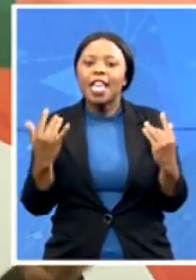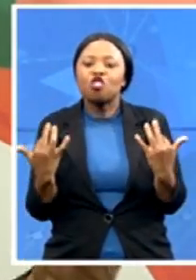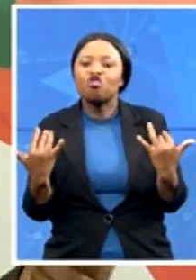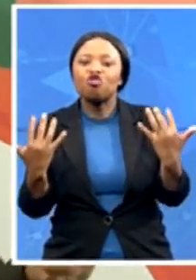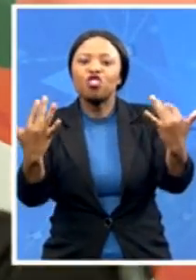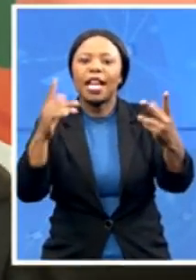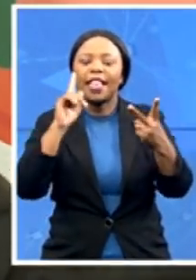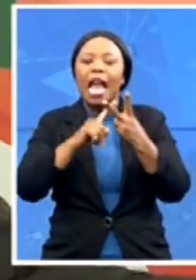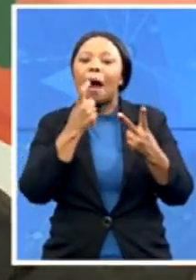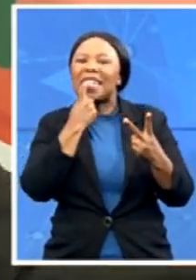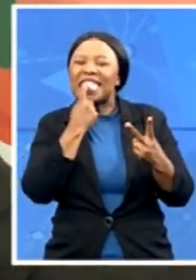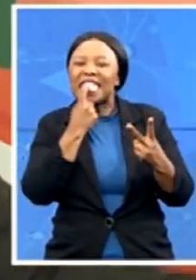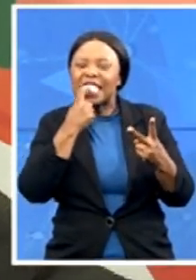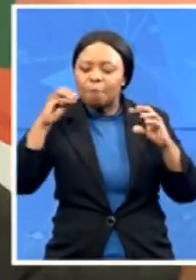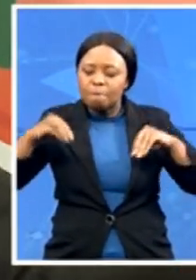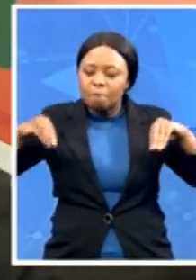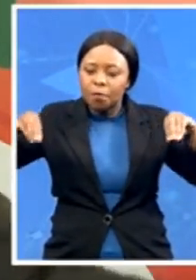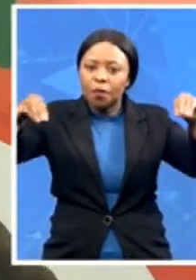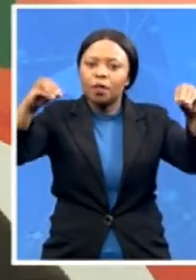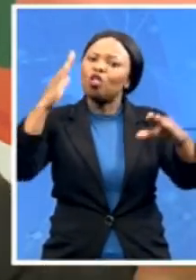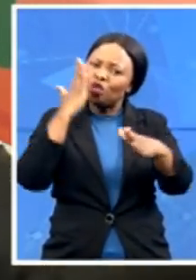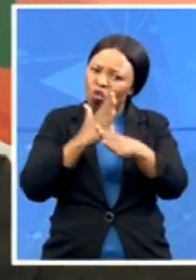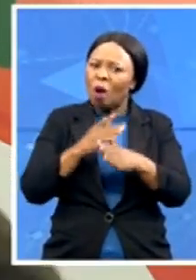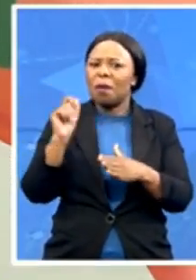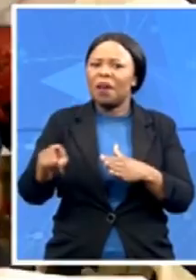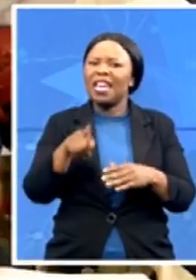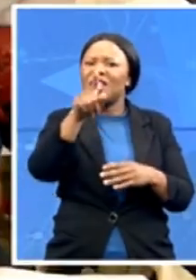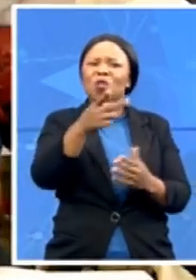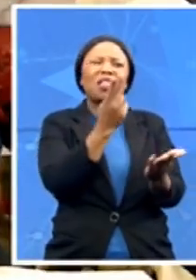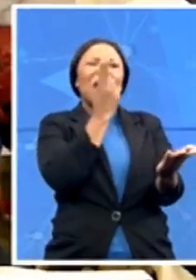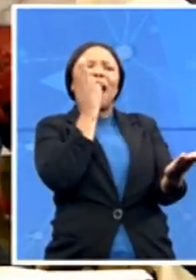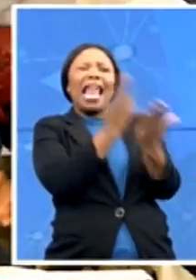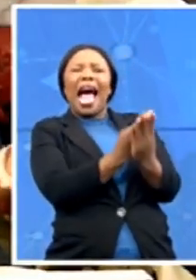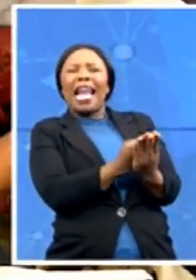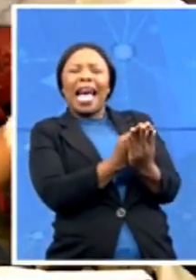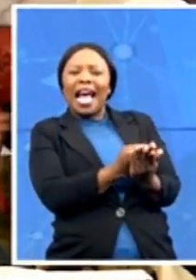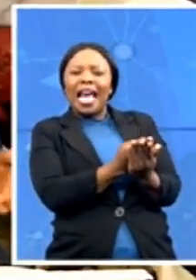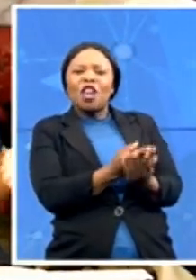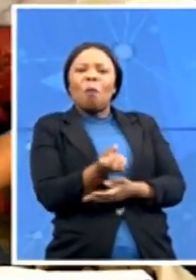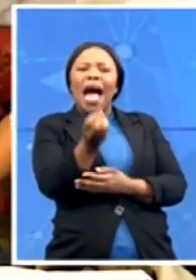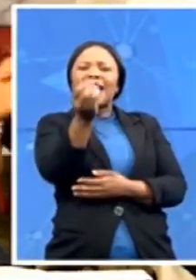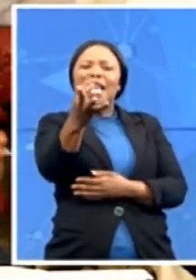yayi kolendo yenu yalocamba lala wenu lo ninikwa o 300